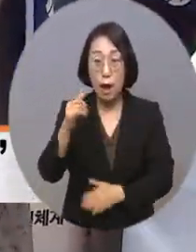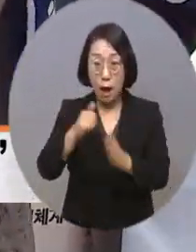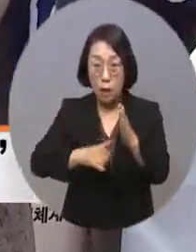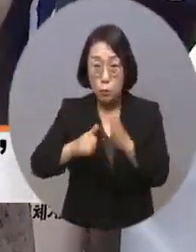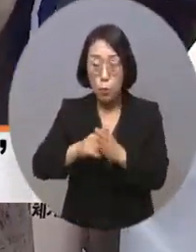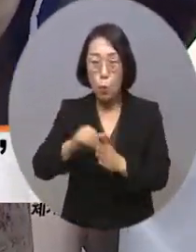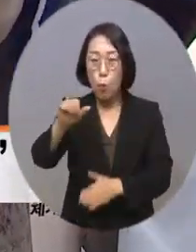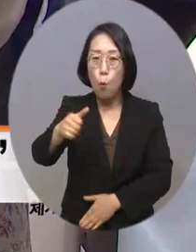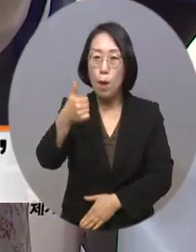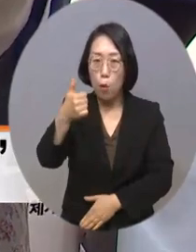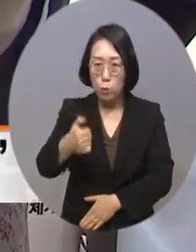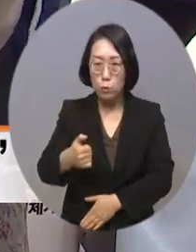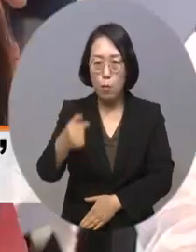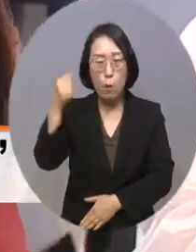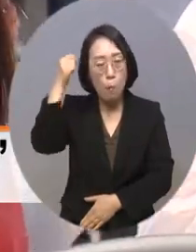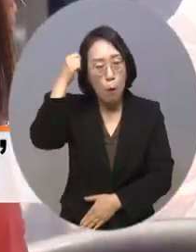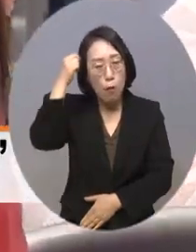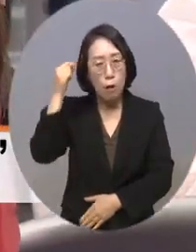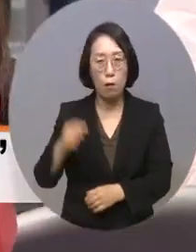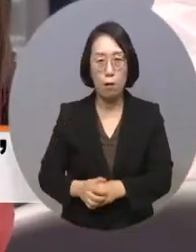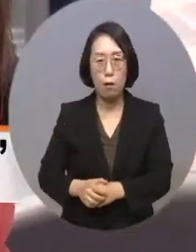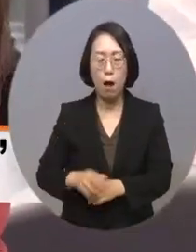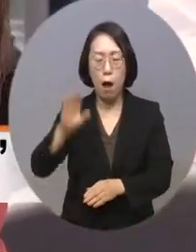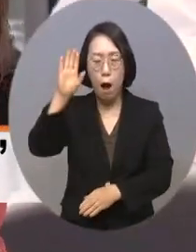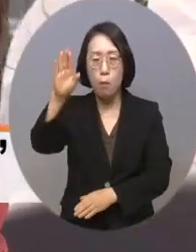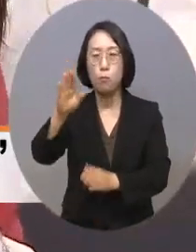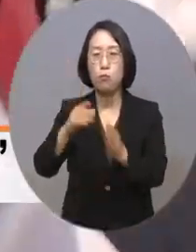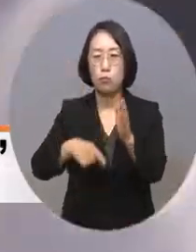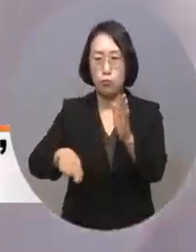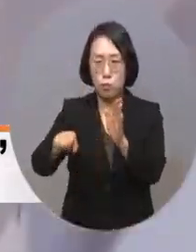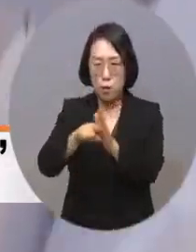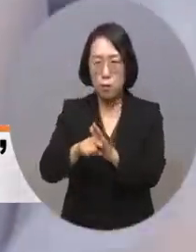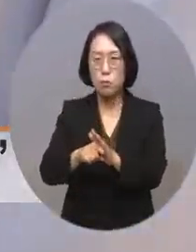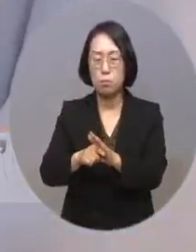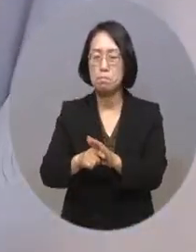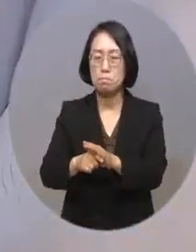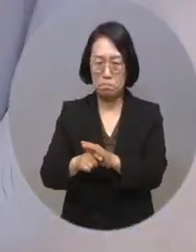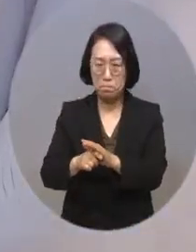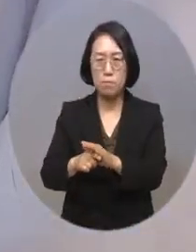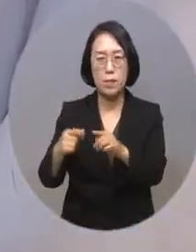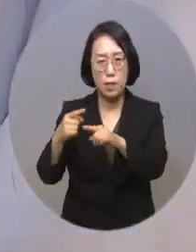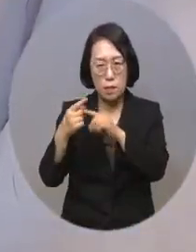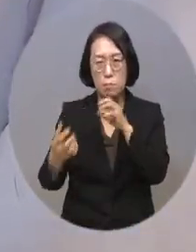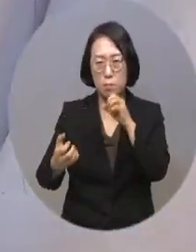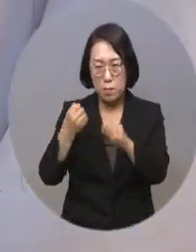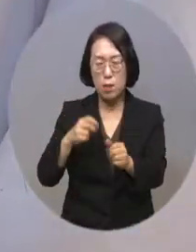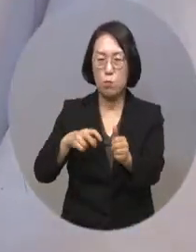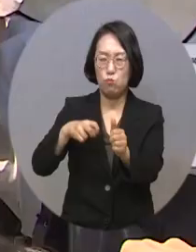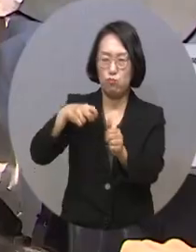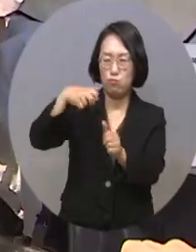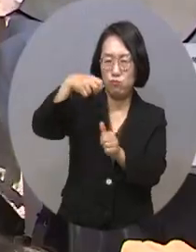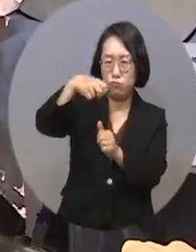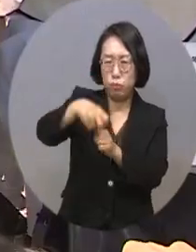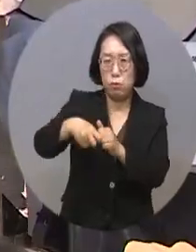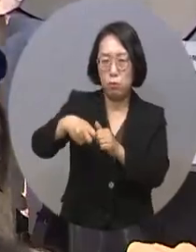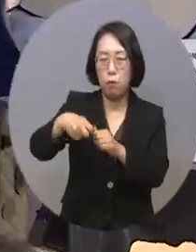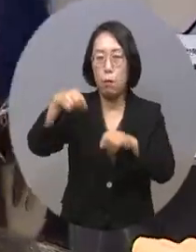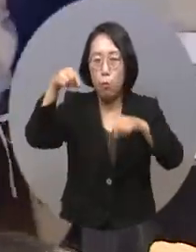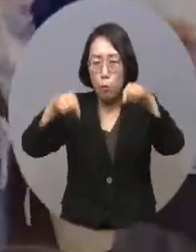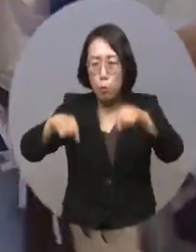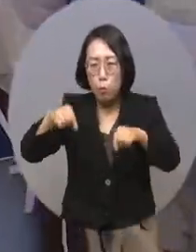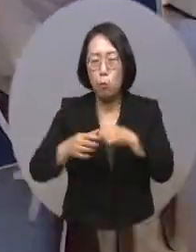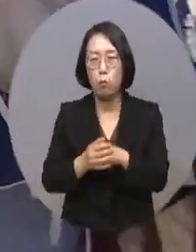555명은 자신의 머리카락을 앞으로의 미래를 염원하며 내려놓았습니다. 차기 정부에 발달장애인